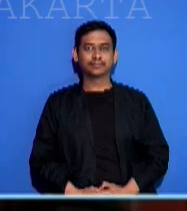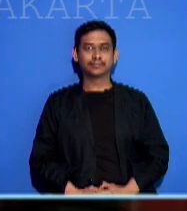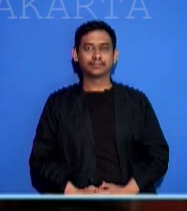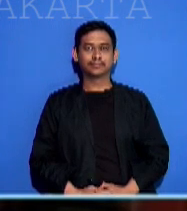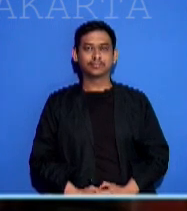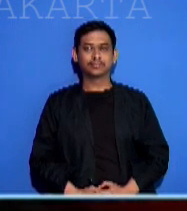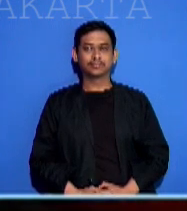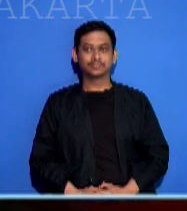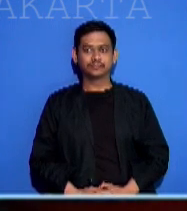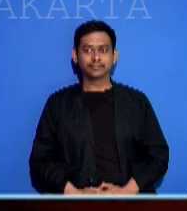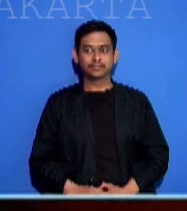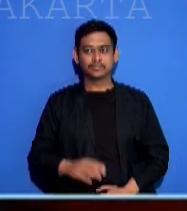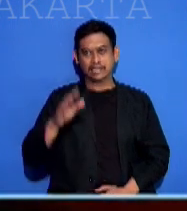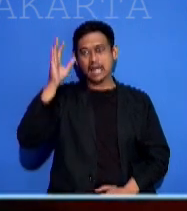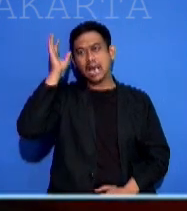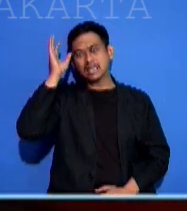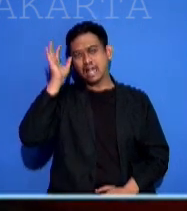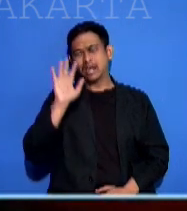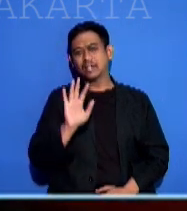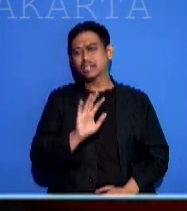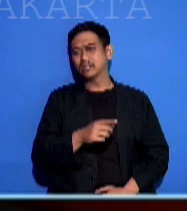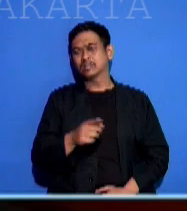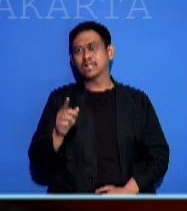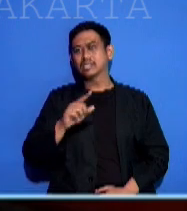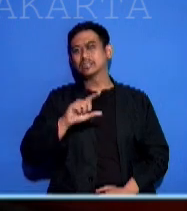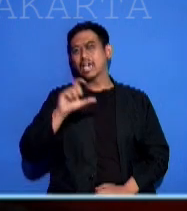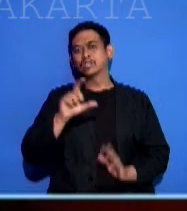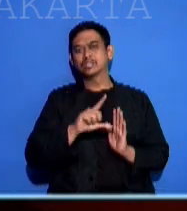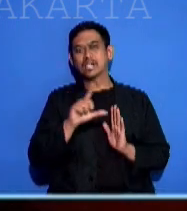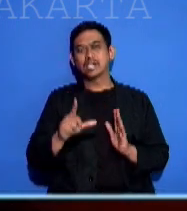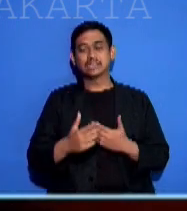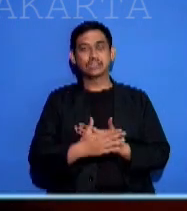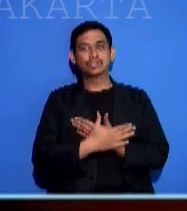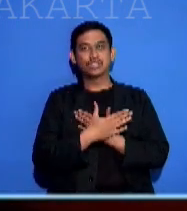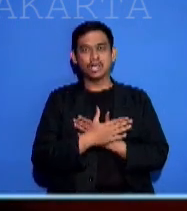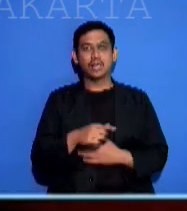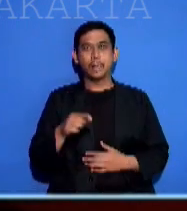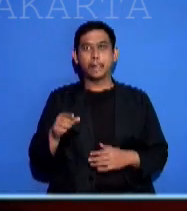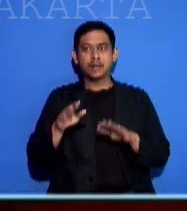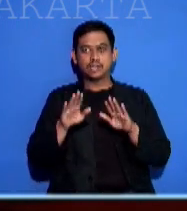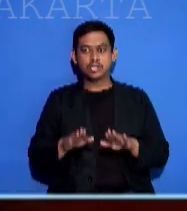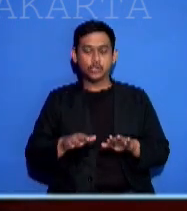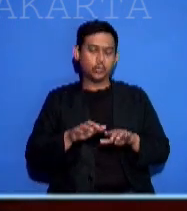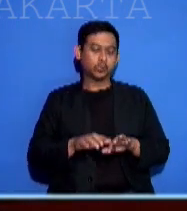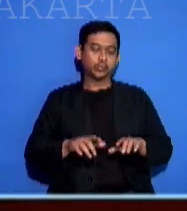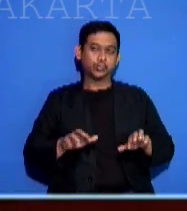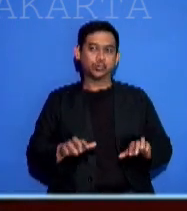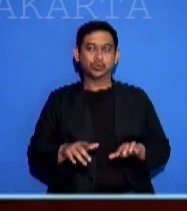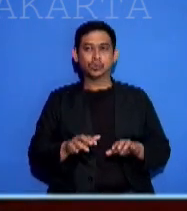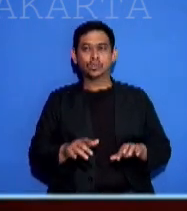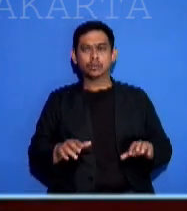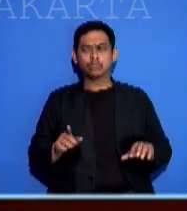Terbanyak yang tahu, calon legislatif Dapil Gunung Kidul R. Indardi WD sangat handal dalam bermain alat musik sambil bernyanyi lagu-lagu di